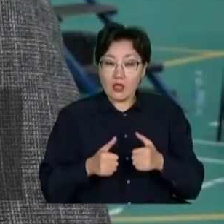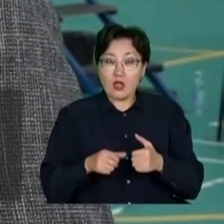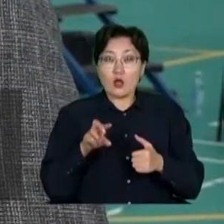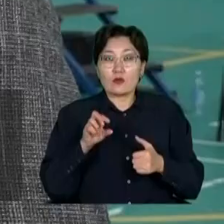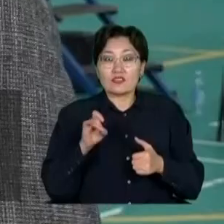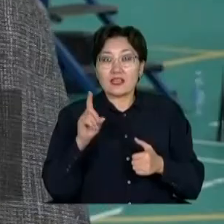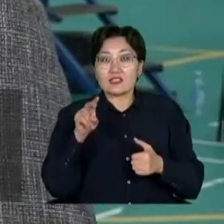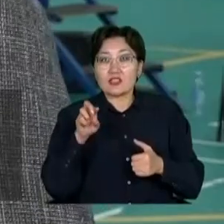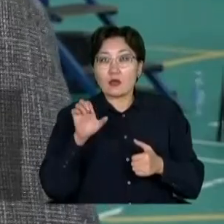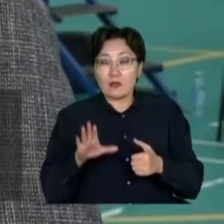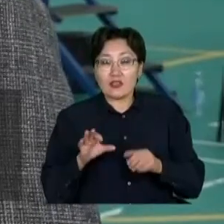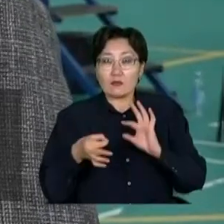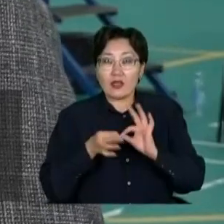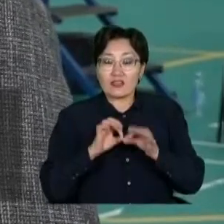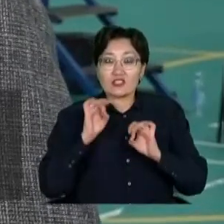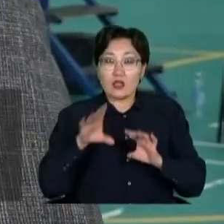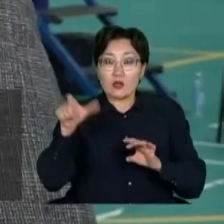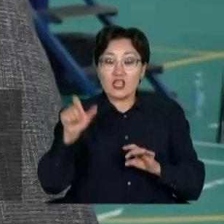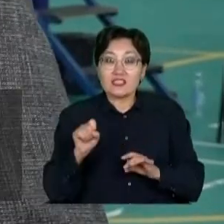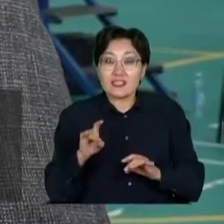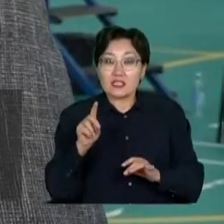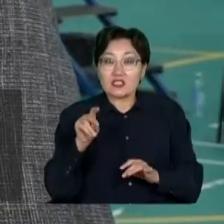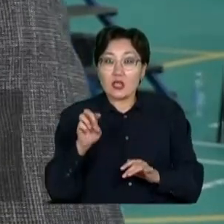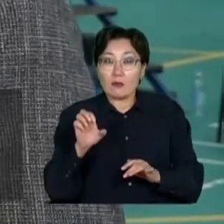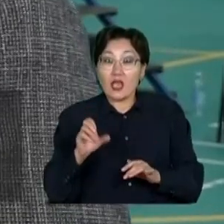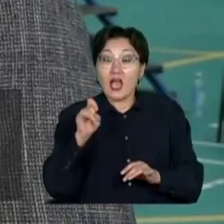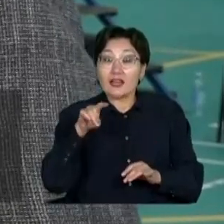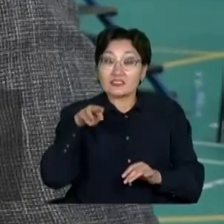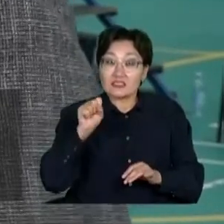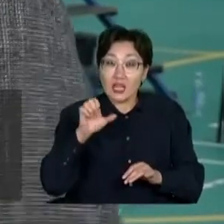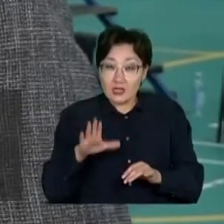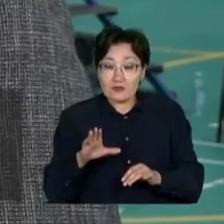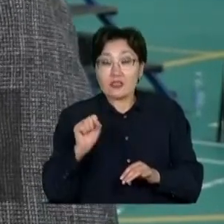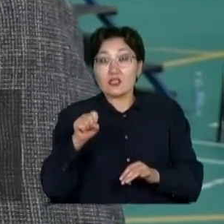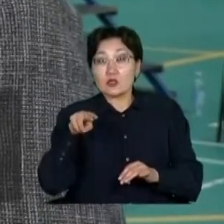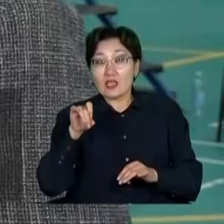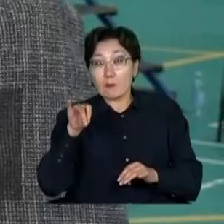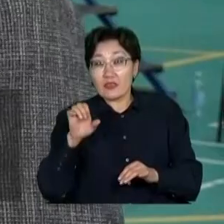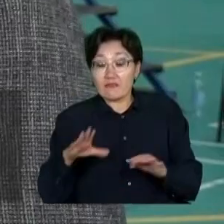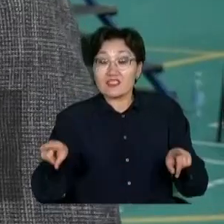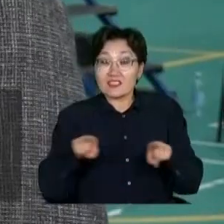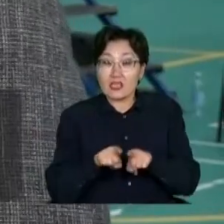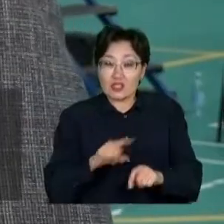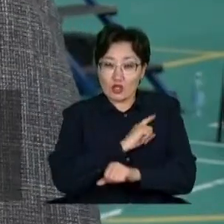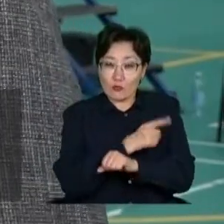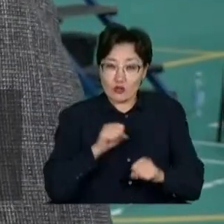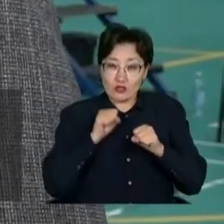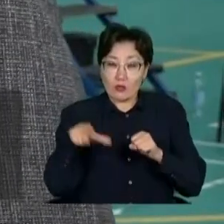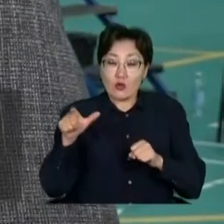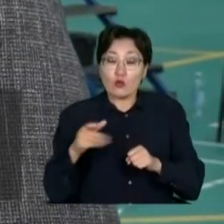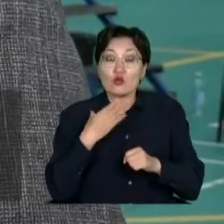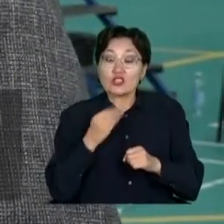Сарсекбаев, олимпиада чемпионы Бақыт Сарсекбаев сияқты, Бақтияр Артаев сияқты, Серік Сабиев сияқты мықты боксшылар өзінің